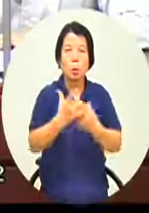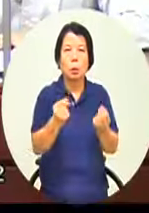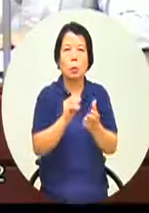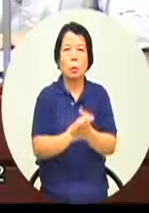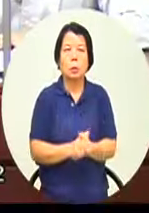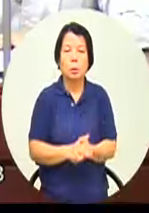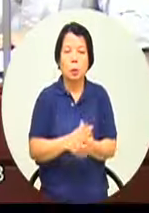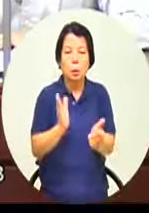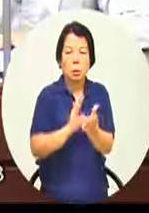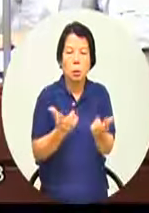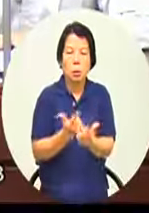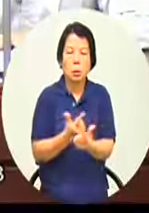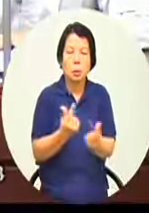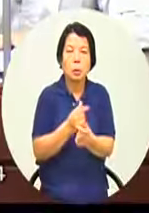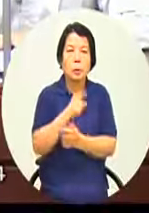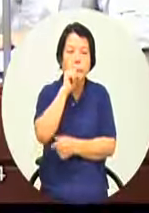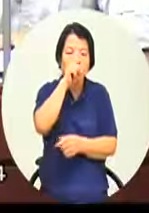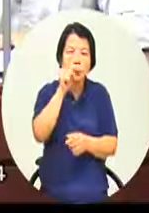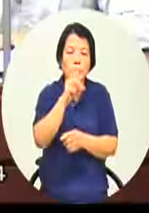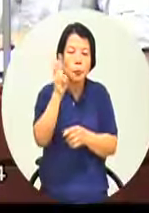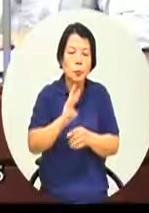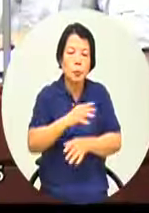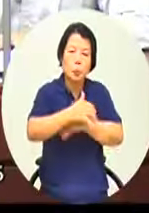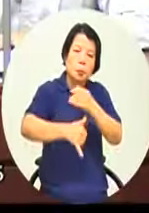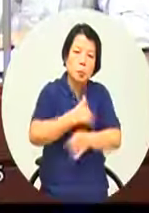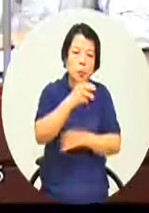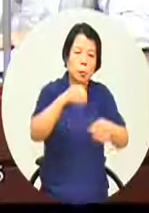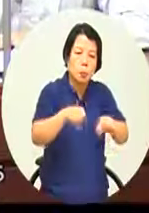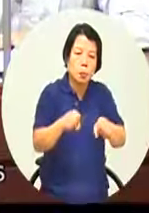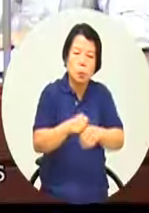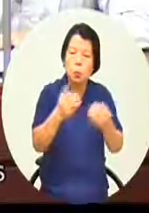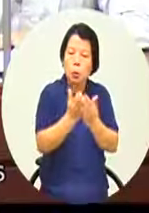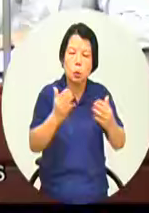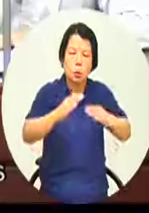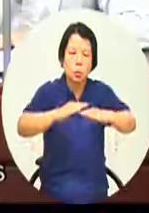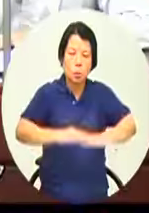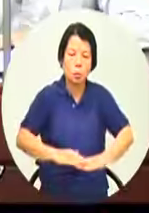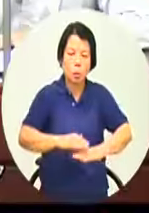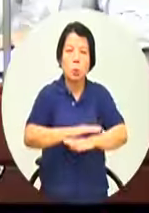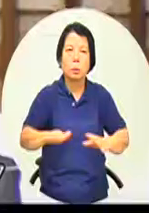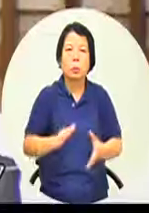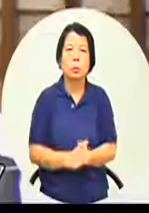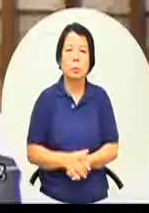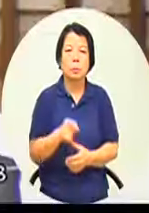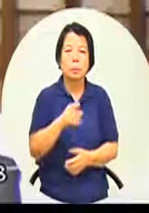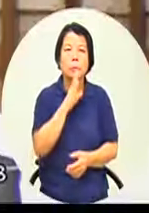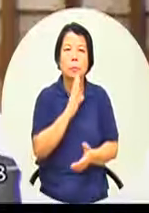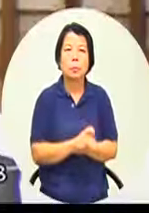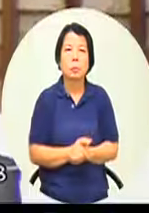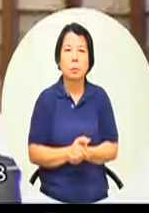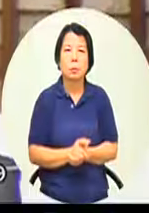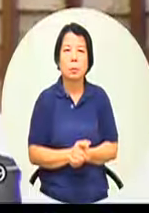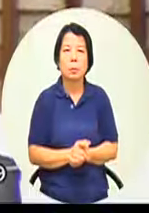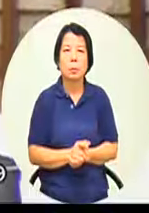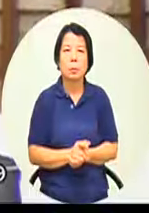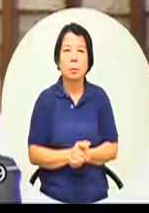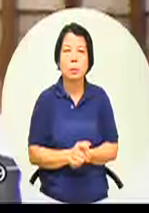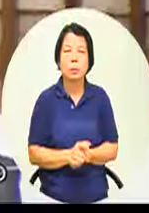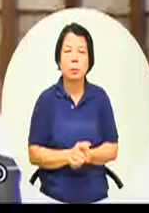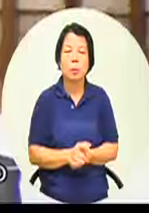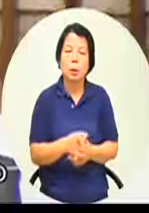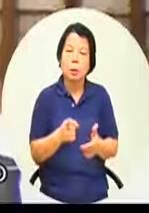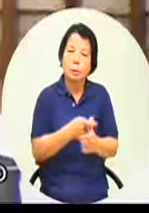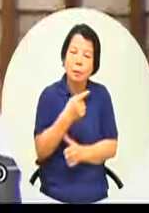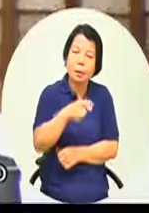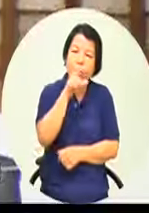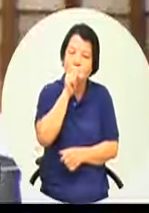些像污水管线，还有一些民生管线，全部都往下沉陷。 局长，这个是先有鸡还是先有蛋？我要跟你探讨一